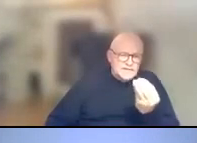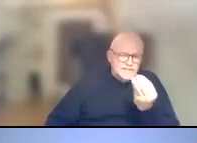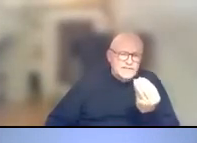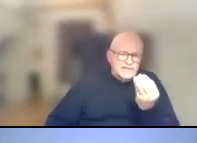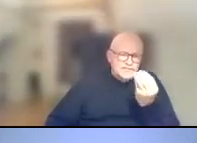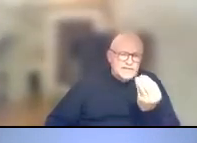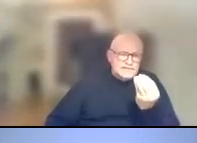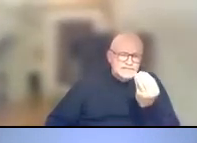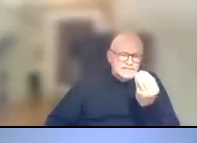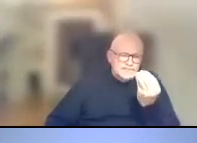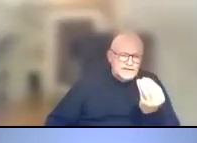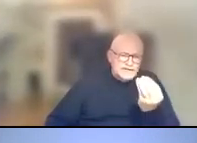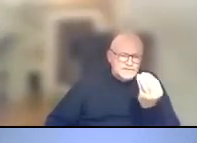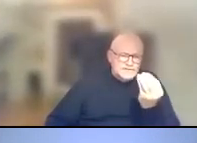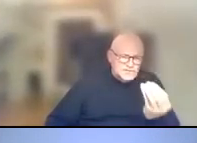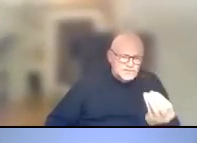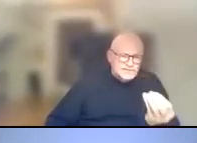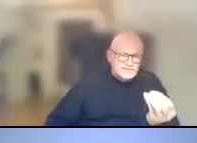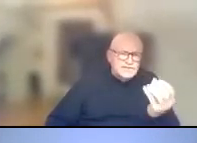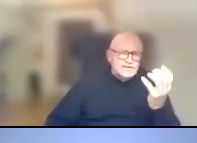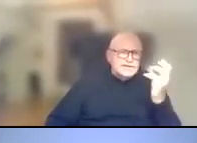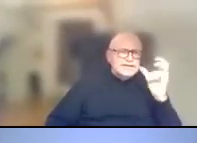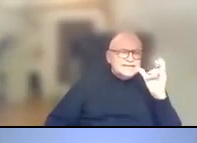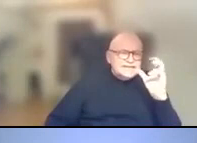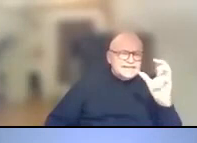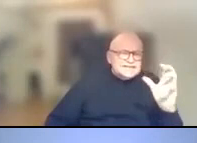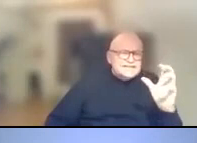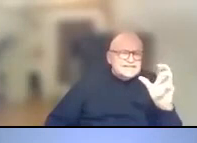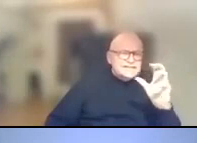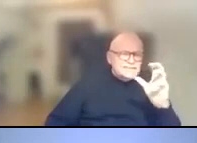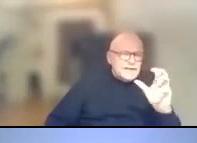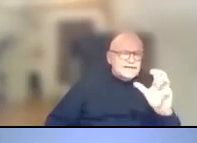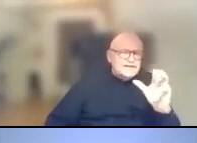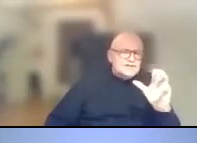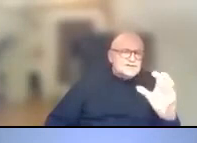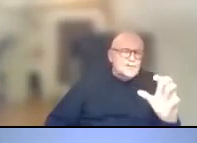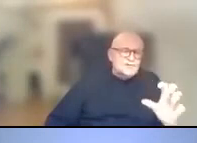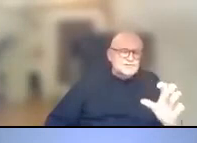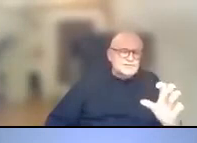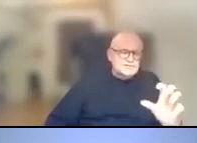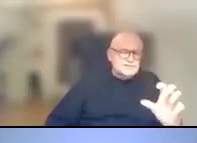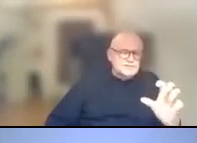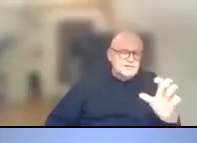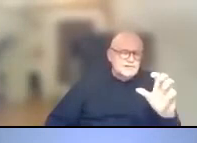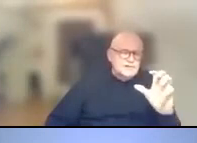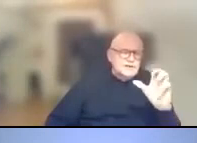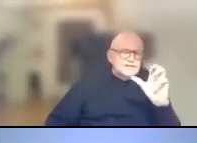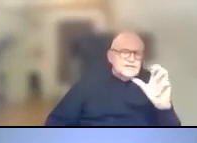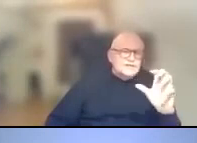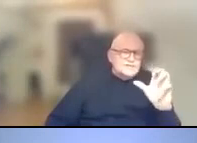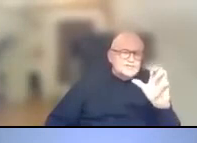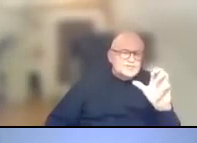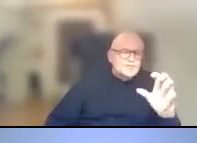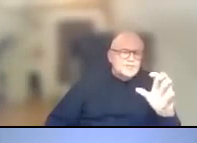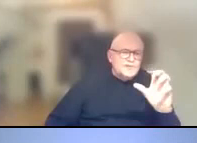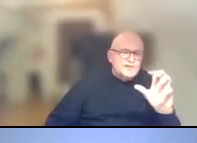Krankenschwestern, Krankenpfleger und Ärztinnen und Ärzte so sind, dass sie permanent gezwungen sind,